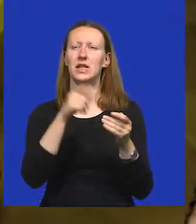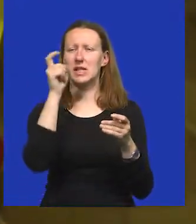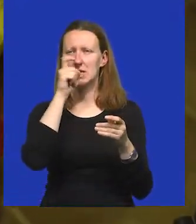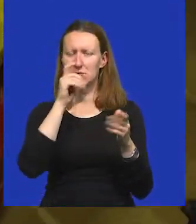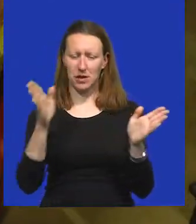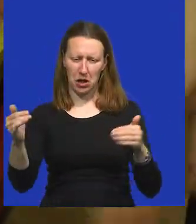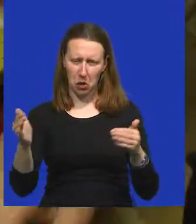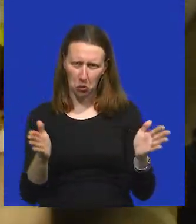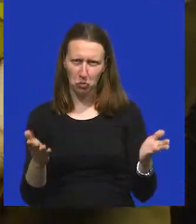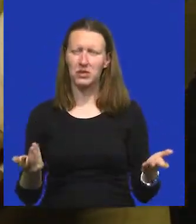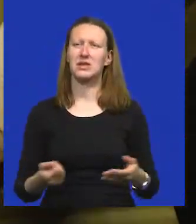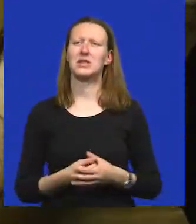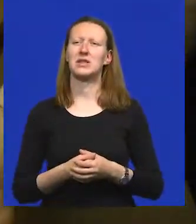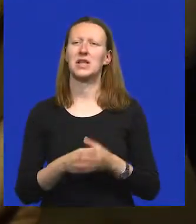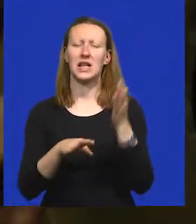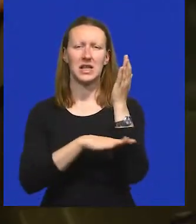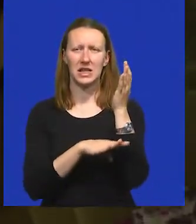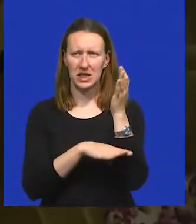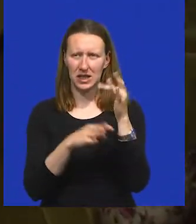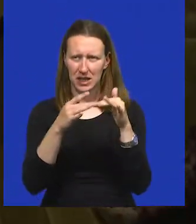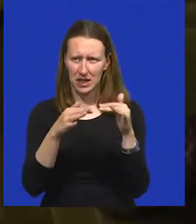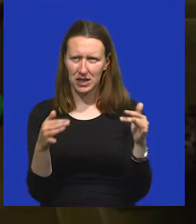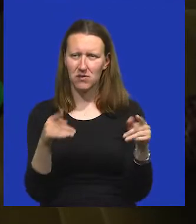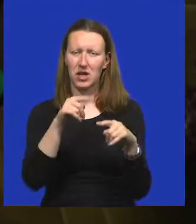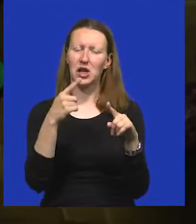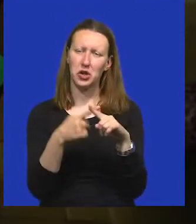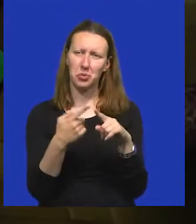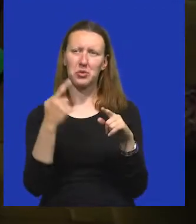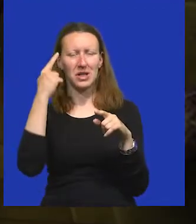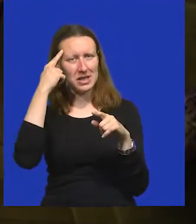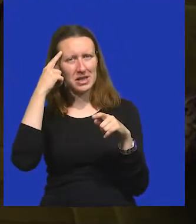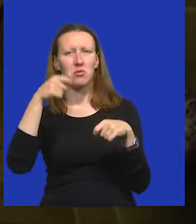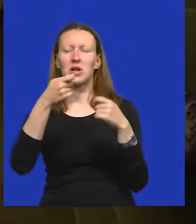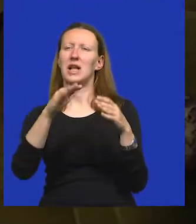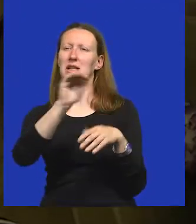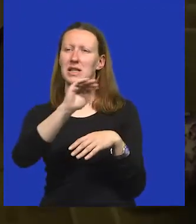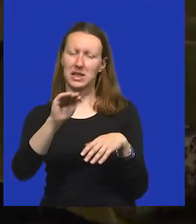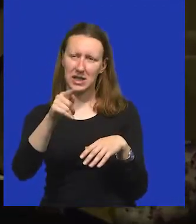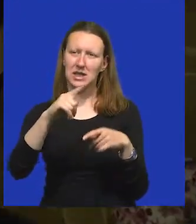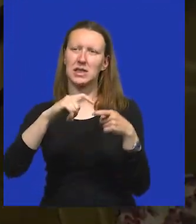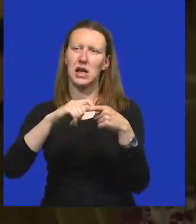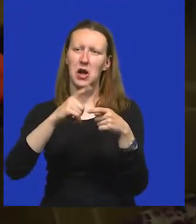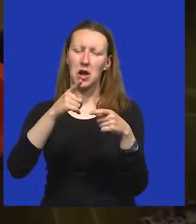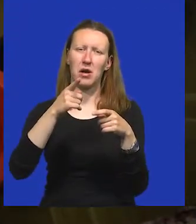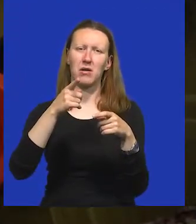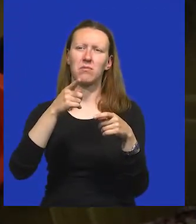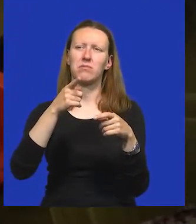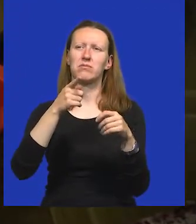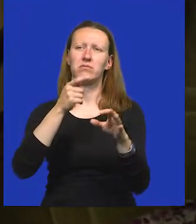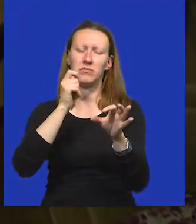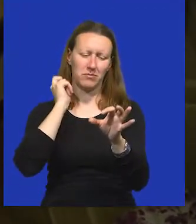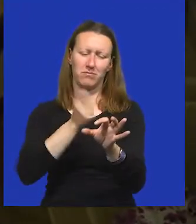scatole di scarpe, legno abbiamo, a volte sappiamo dare ai bambini martello